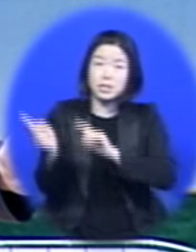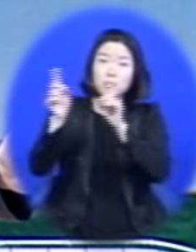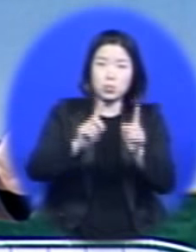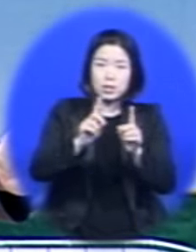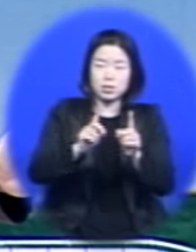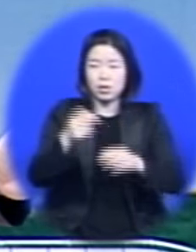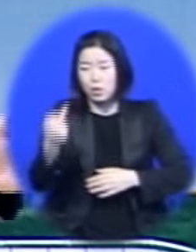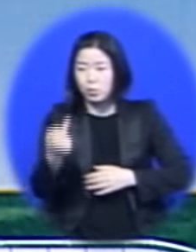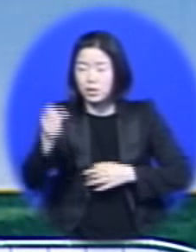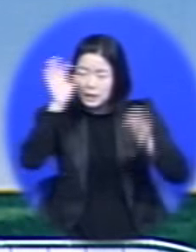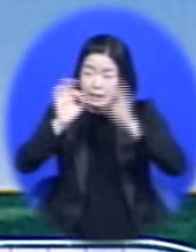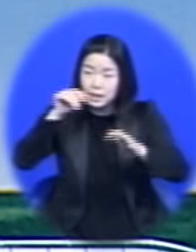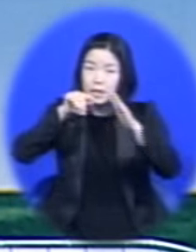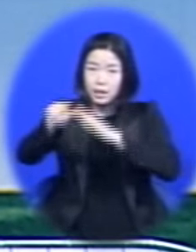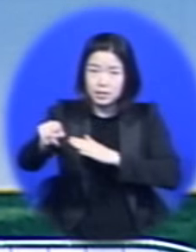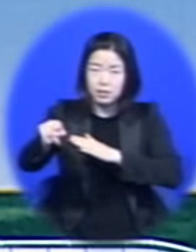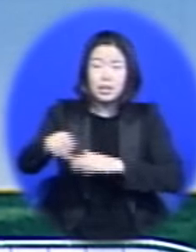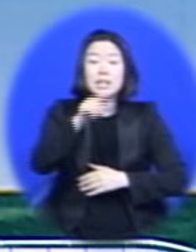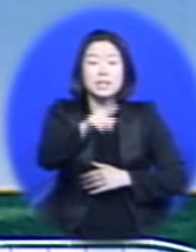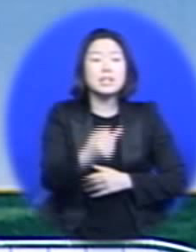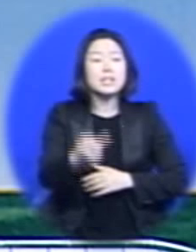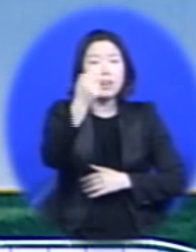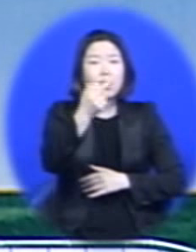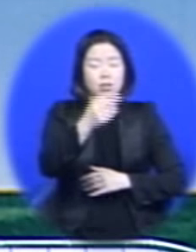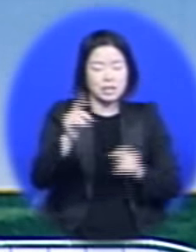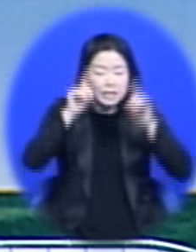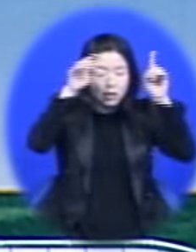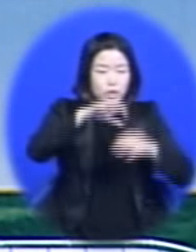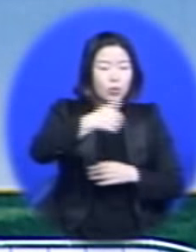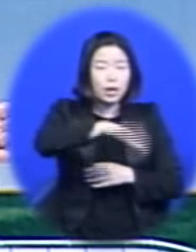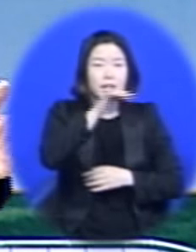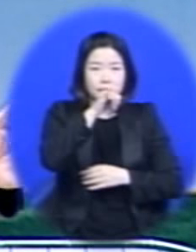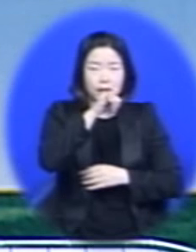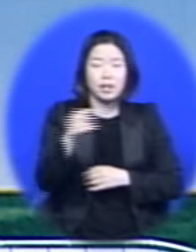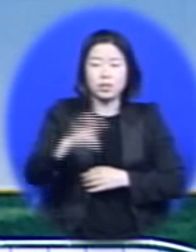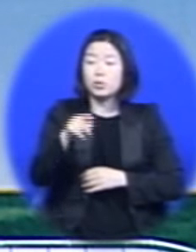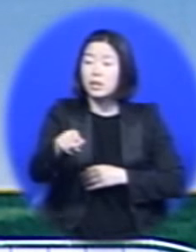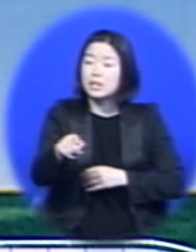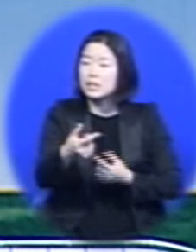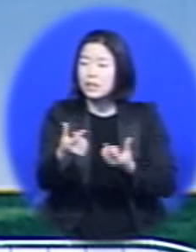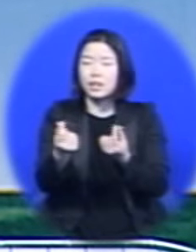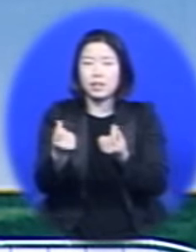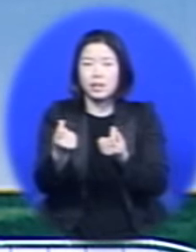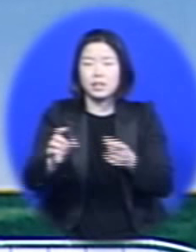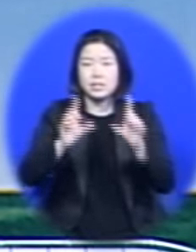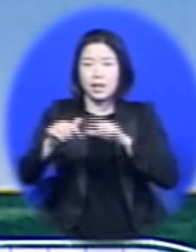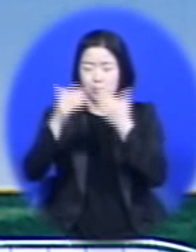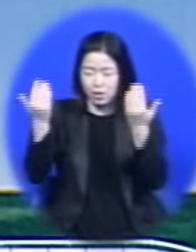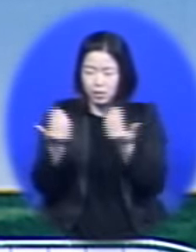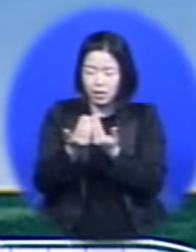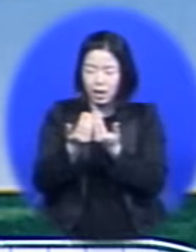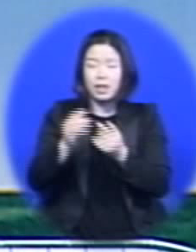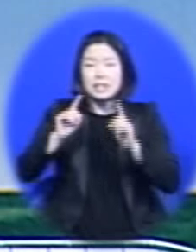찾아가서 너 형이 지옥에 가 있다. 그리고 이렇게 살면 다 지옥에 간다. 이제는